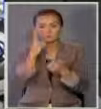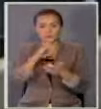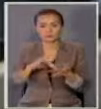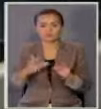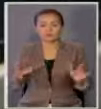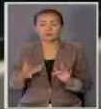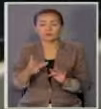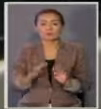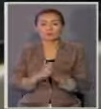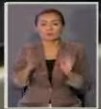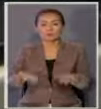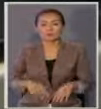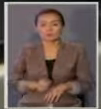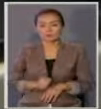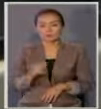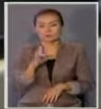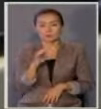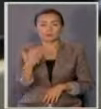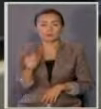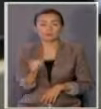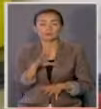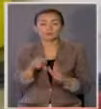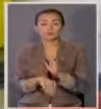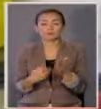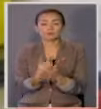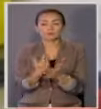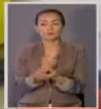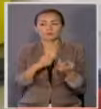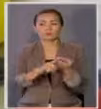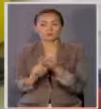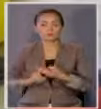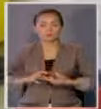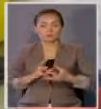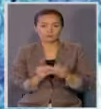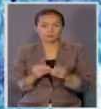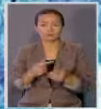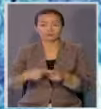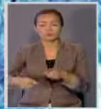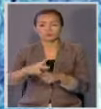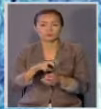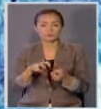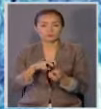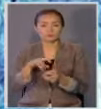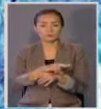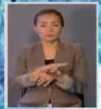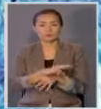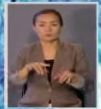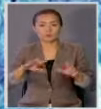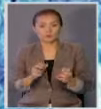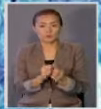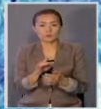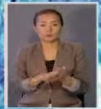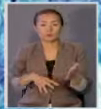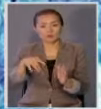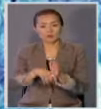в электронной научной библиотеке Биоархива. По имеющейся там информации, заражение распространила лесная мышь, которую поймали на территории